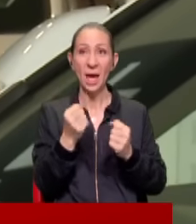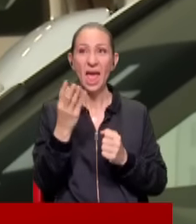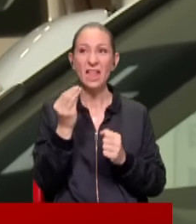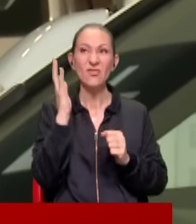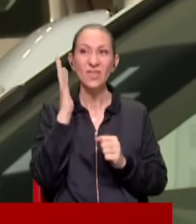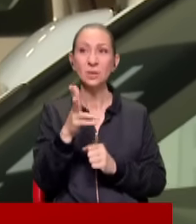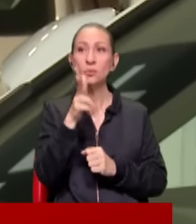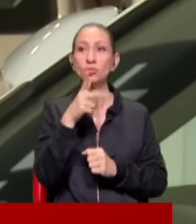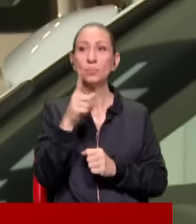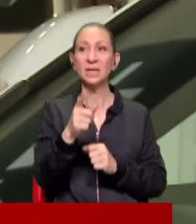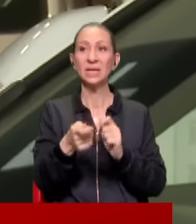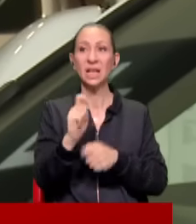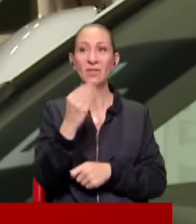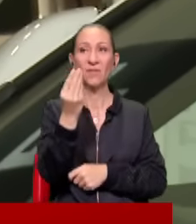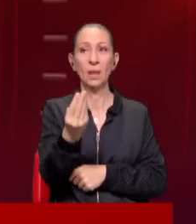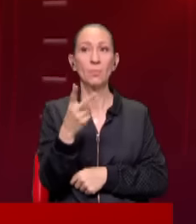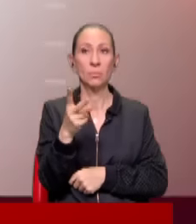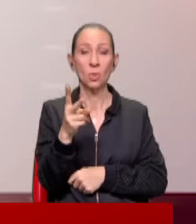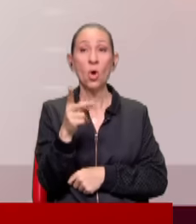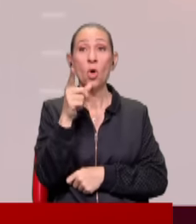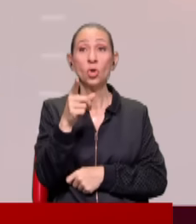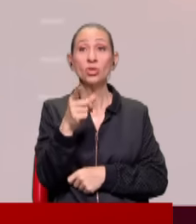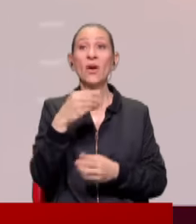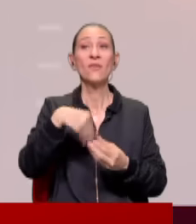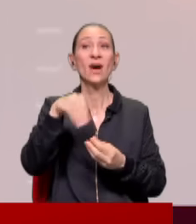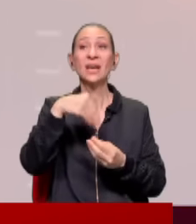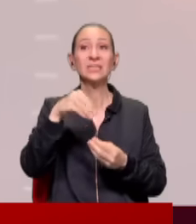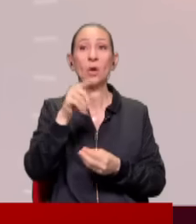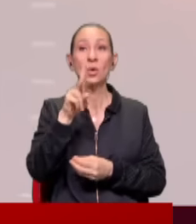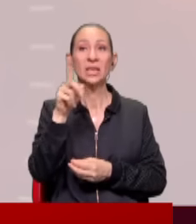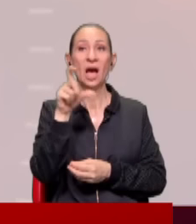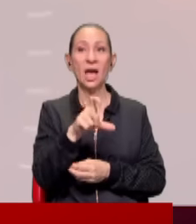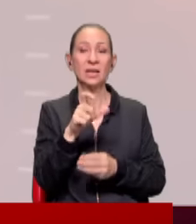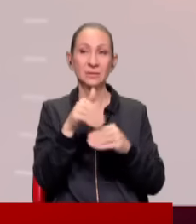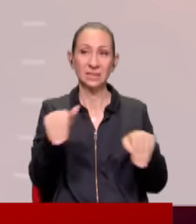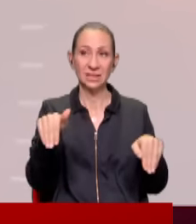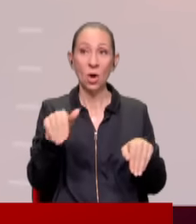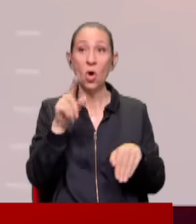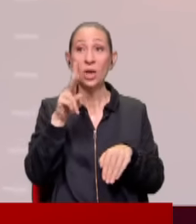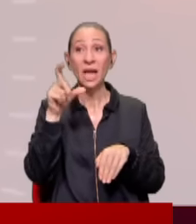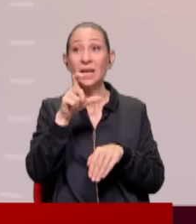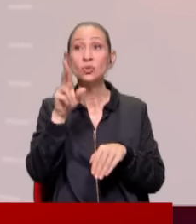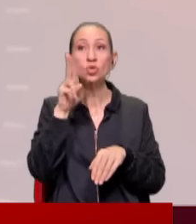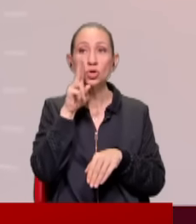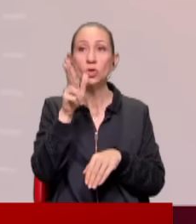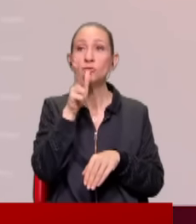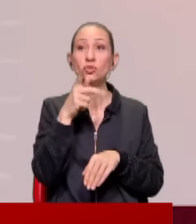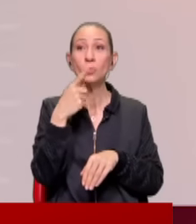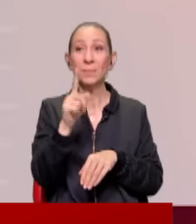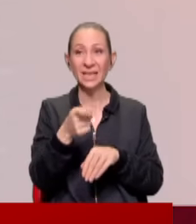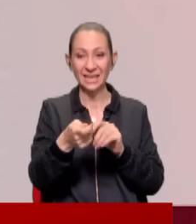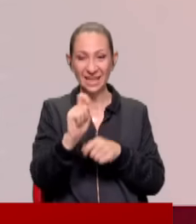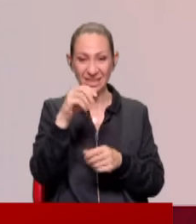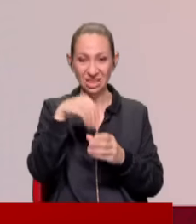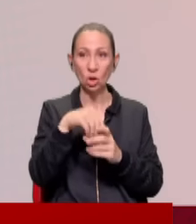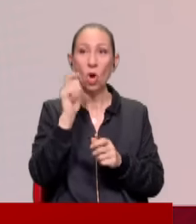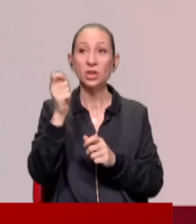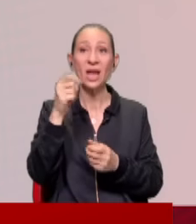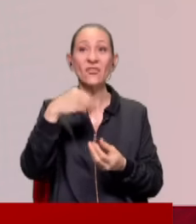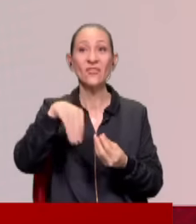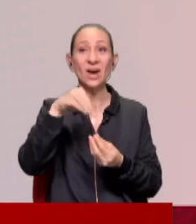en fazla 300 bin lira kredi çekilebiliyor. Onun da vadesi 12 ayla sınırlı. 12 ayın sonunda 300 bin lira kredi için